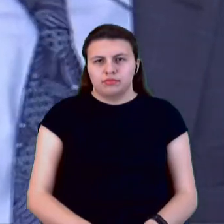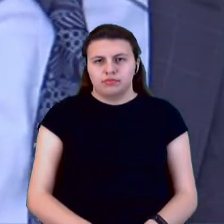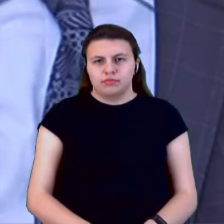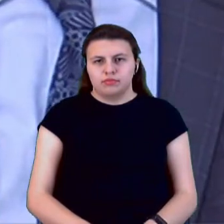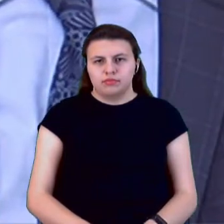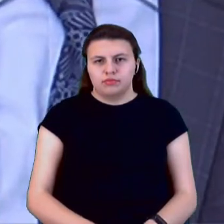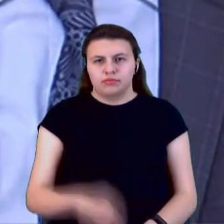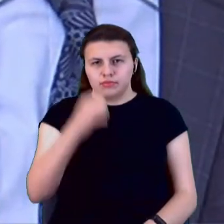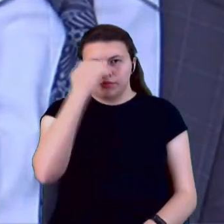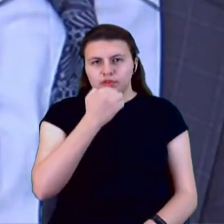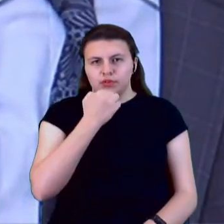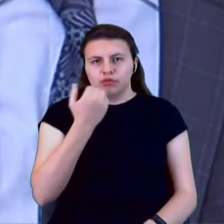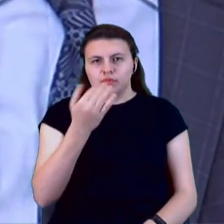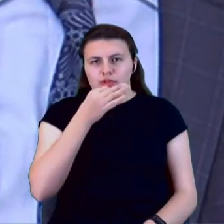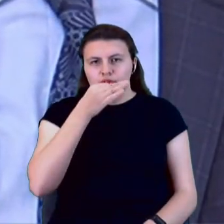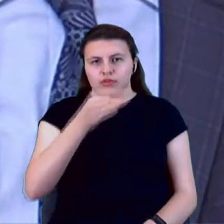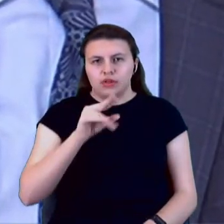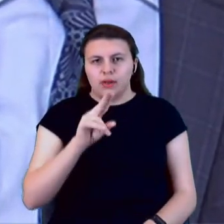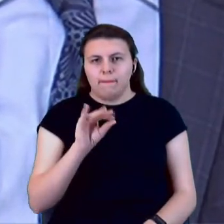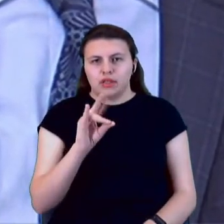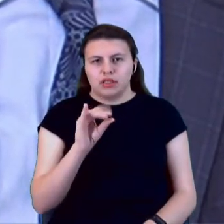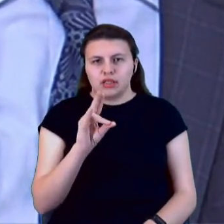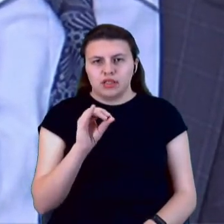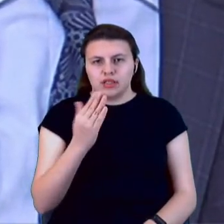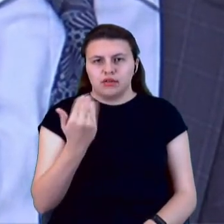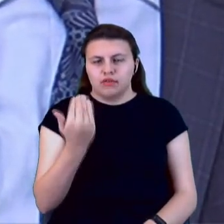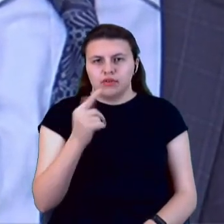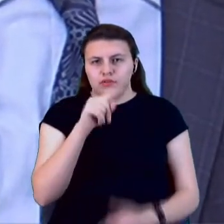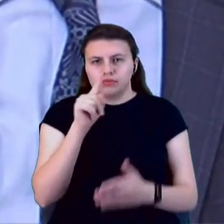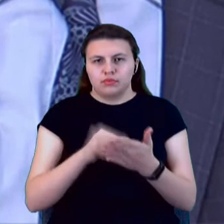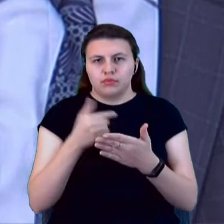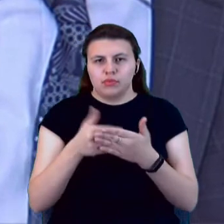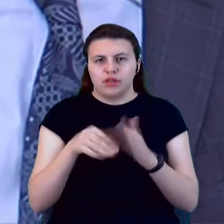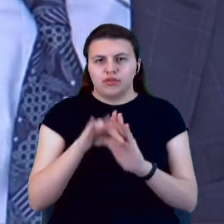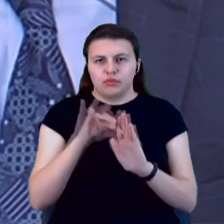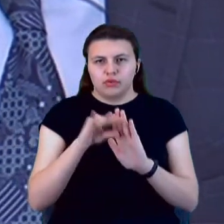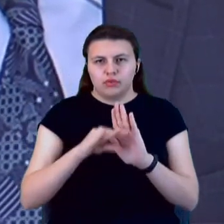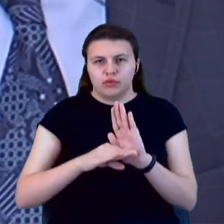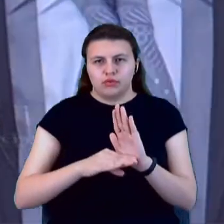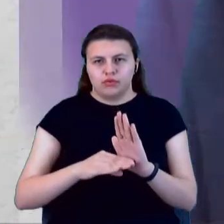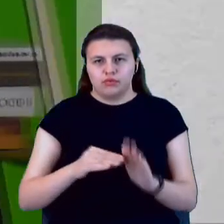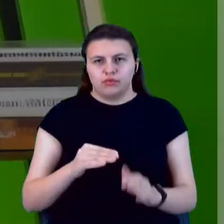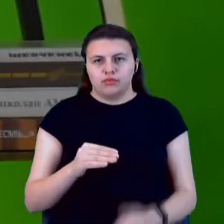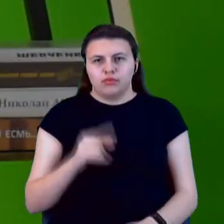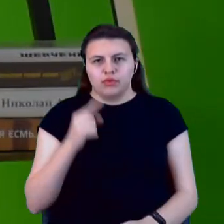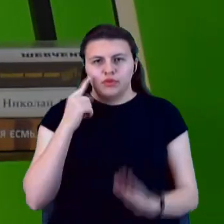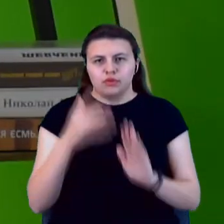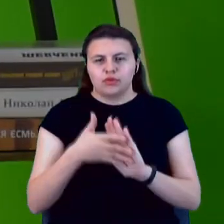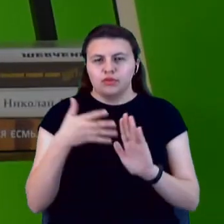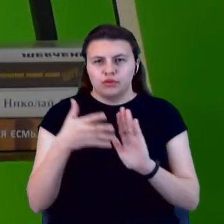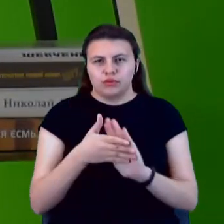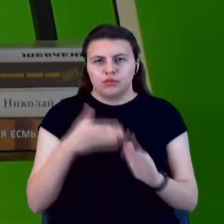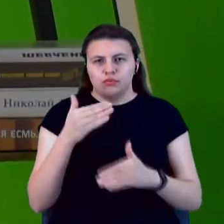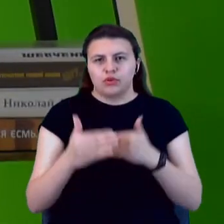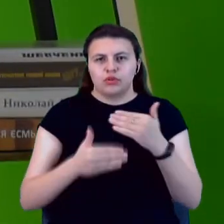Дякую вам за відповідь, пане Денисе. Запитання вам по вашій передвиборчій програмі. Цитую. Зрозуміла, послідовна та